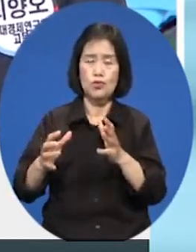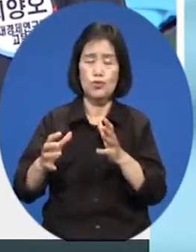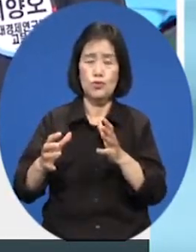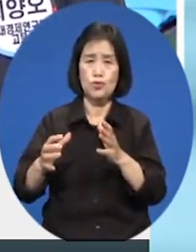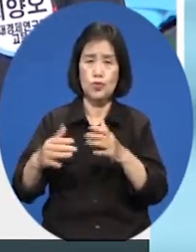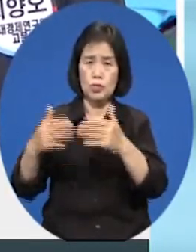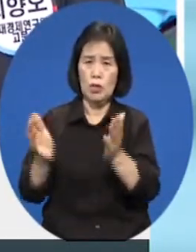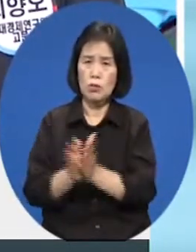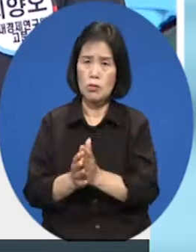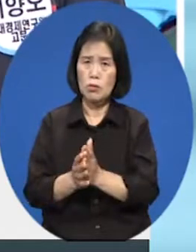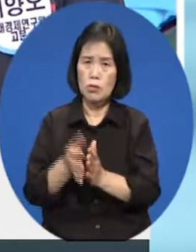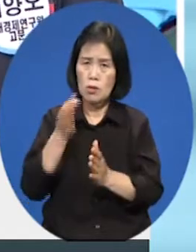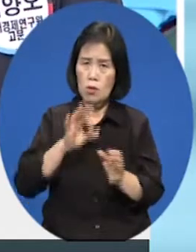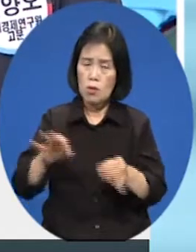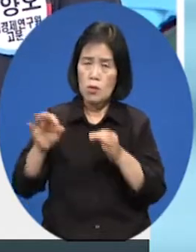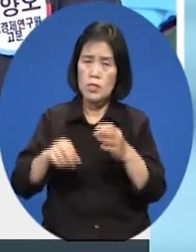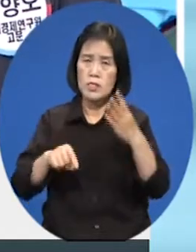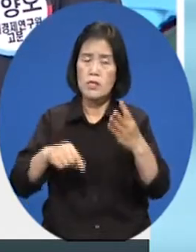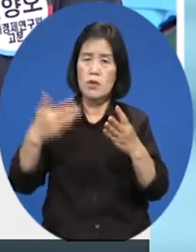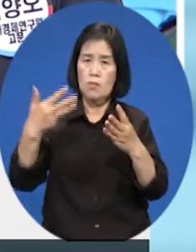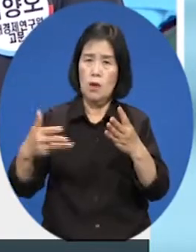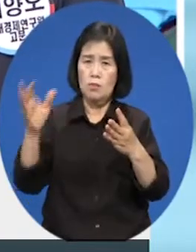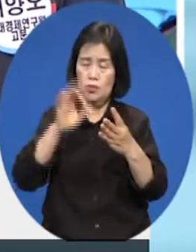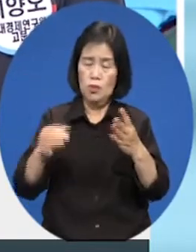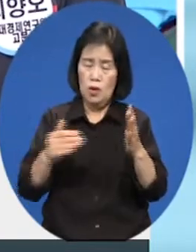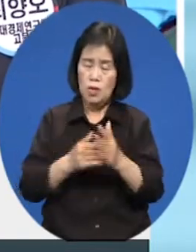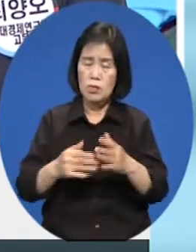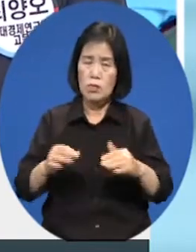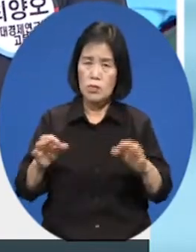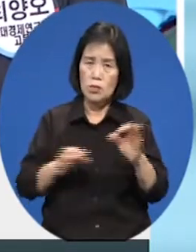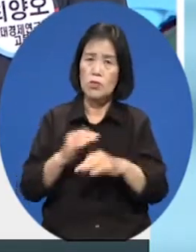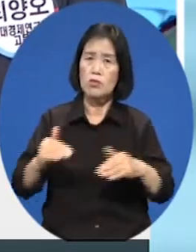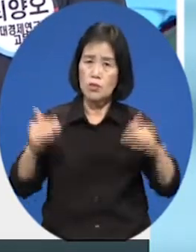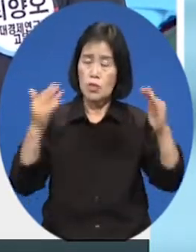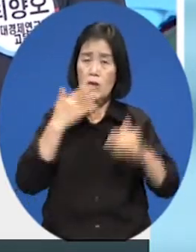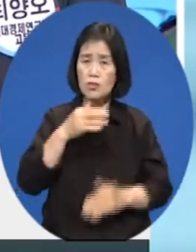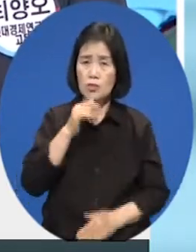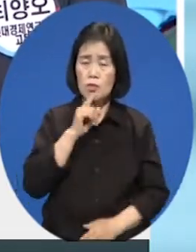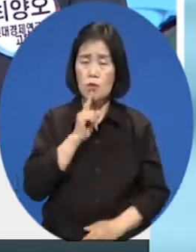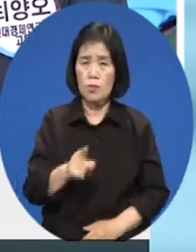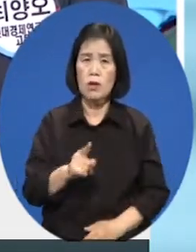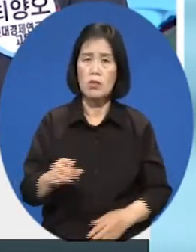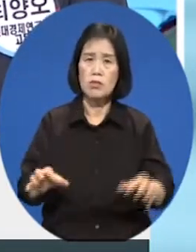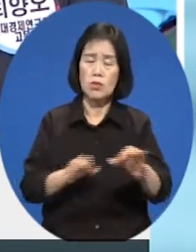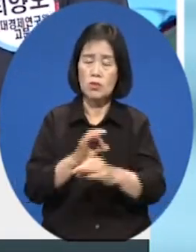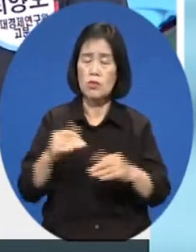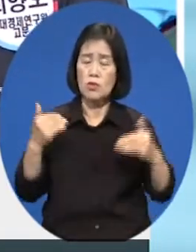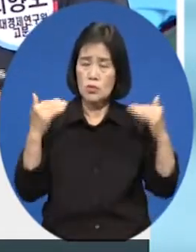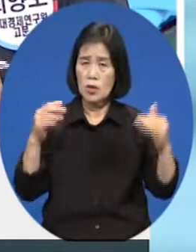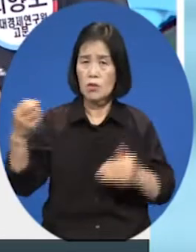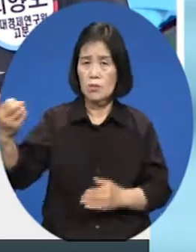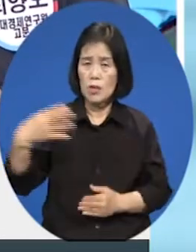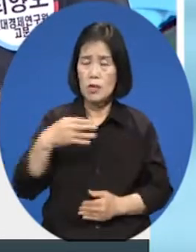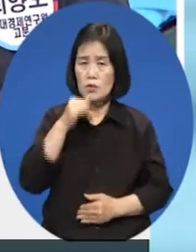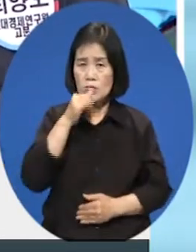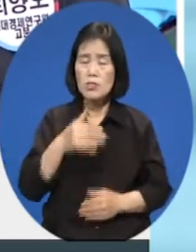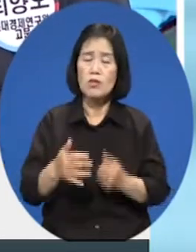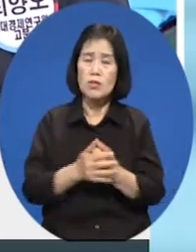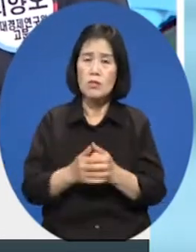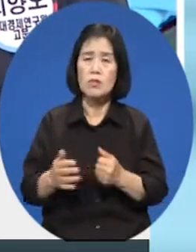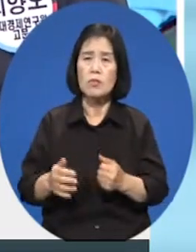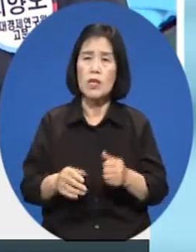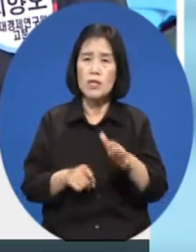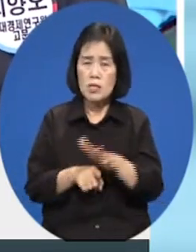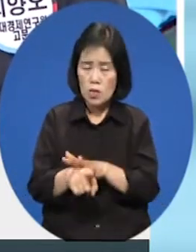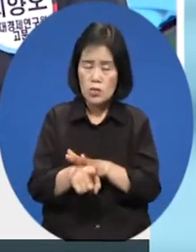많이 올린 데는 우리나라가 올해 4.8%까지 간다는 거죠. 네. 그러면 어마무시한 지금 경제 성장률 가는데 이런 따라서 선제적으로